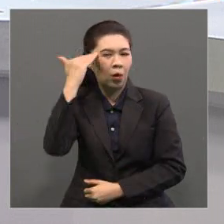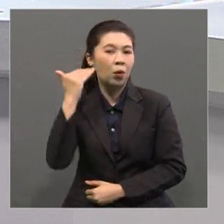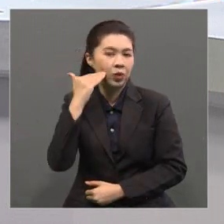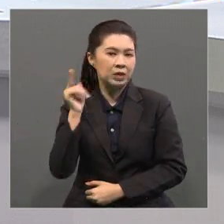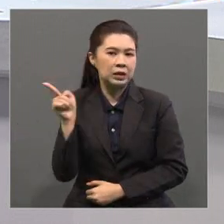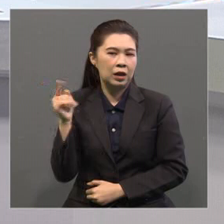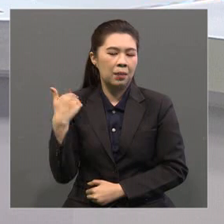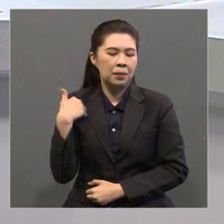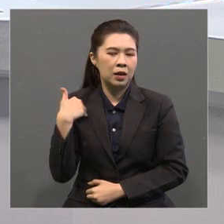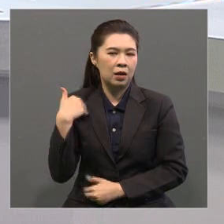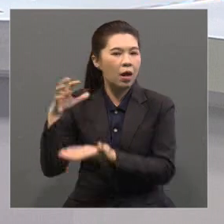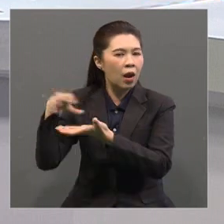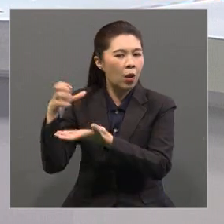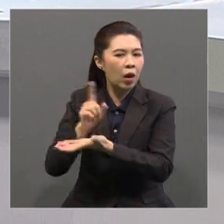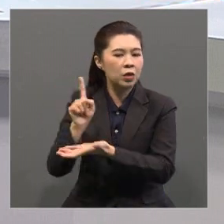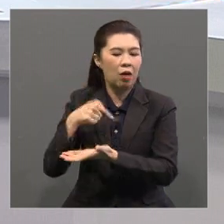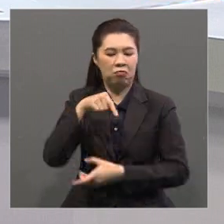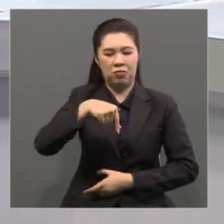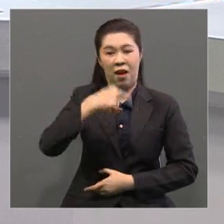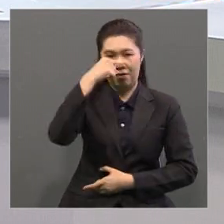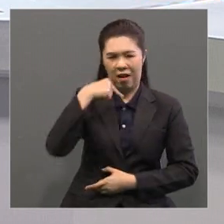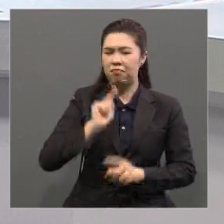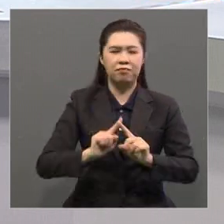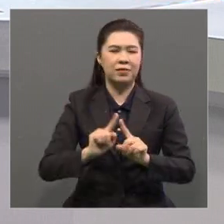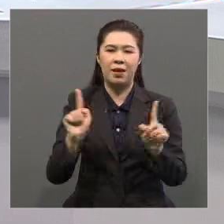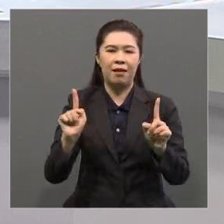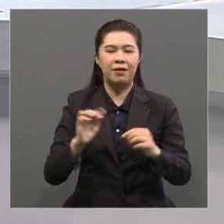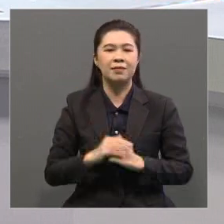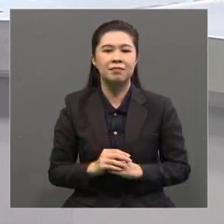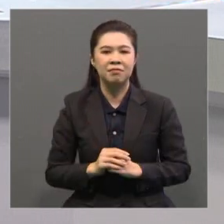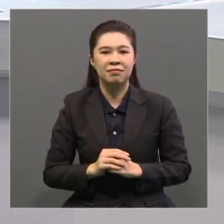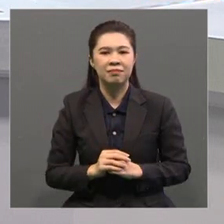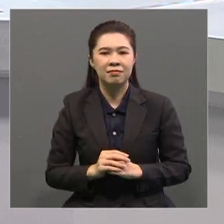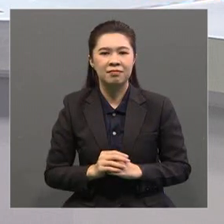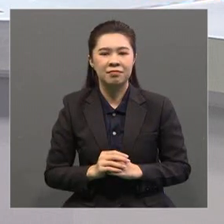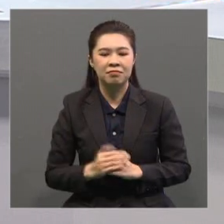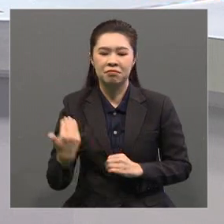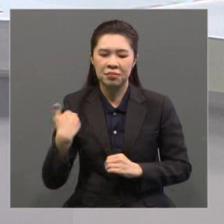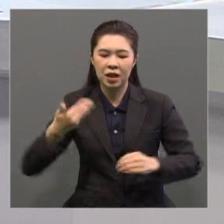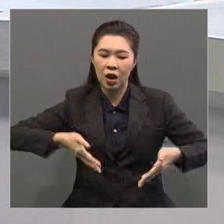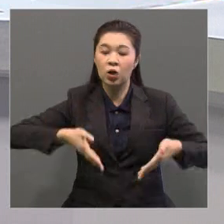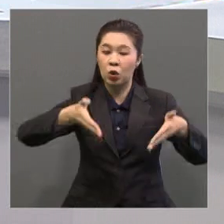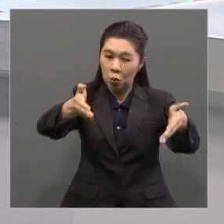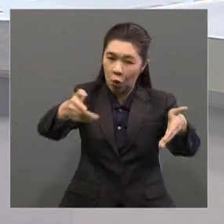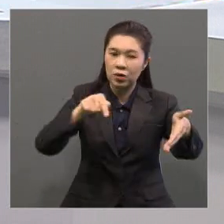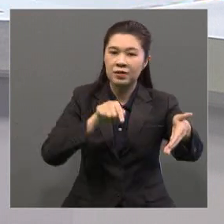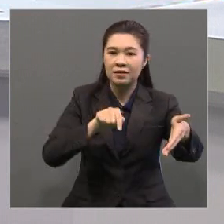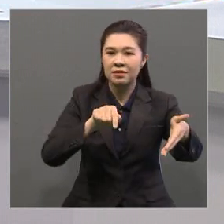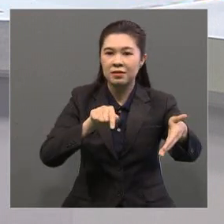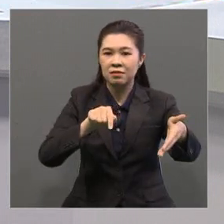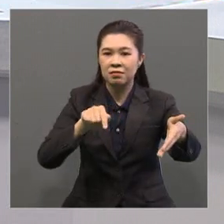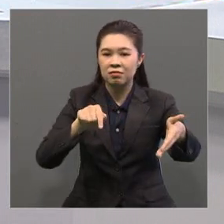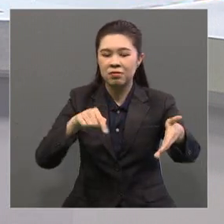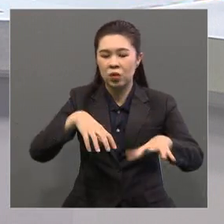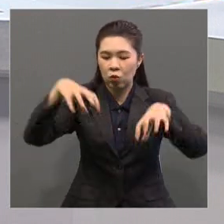ก็มีคนออกมาว่าเฮ้ยบ้านเราไม่เหมือนเขานะโดยลักษณะของทางกายภาพด้วยในส่วนของลักษณะของที่